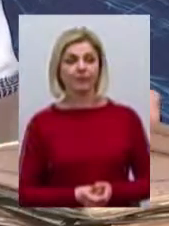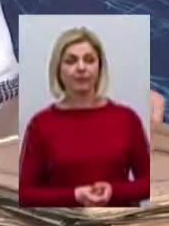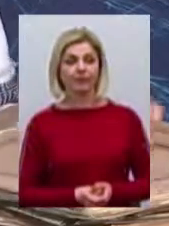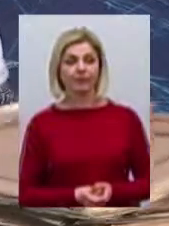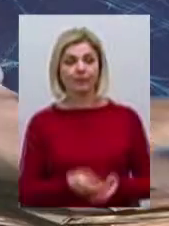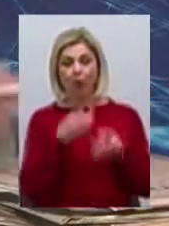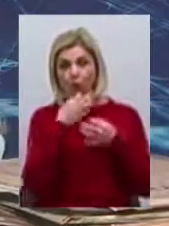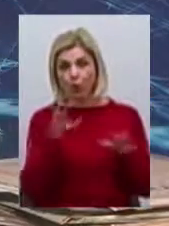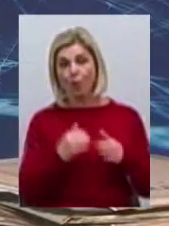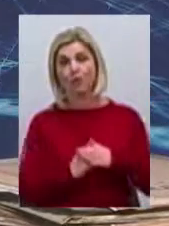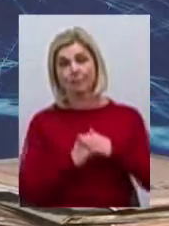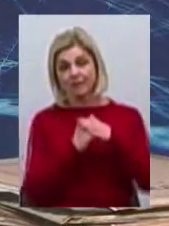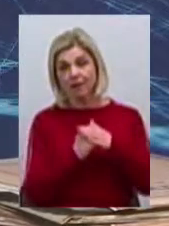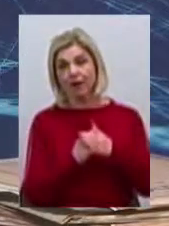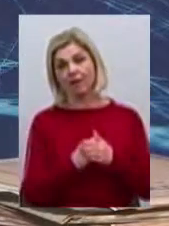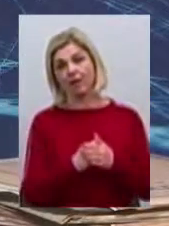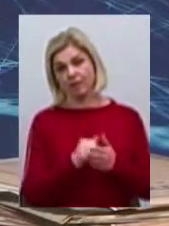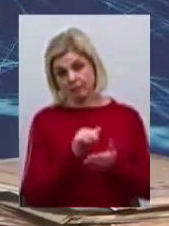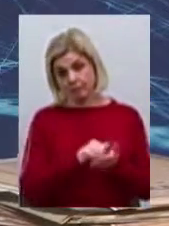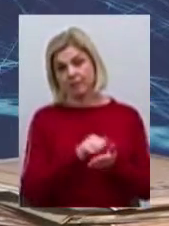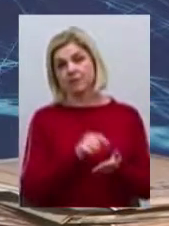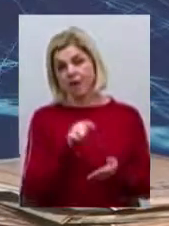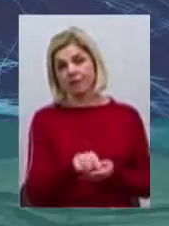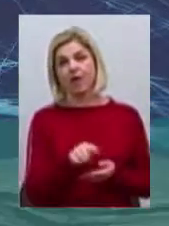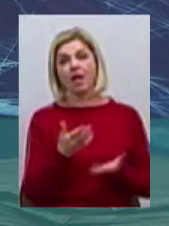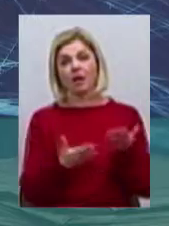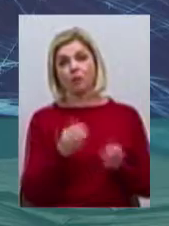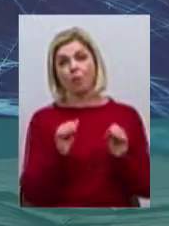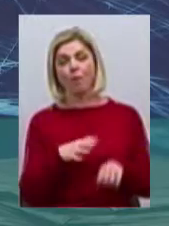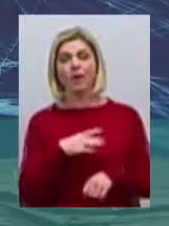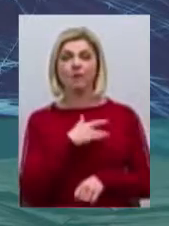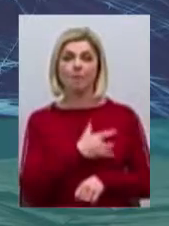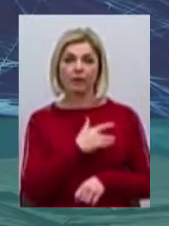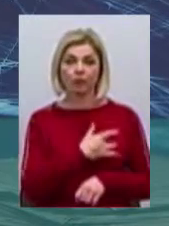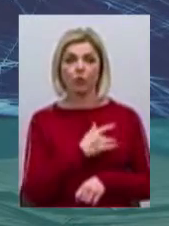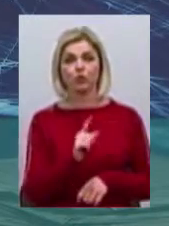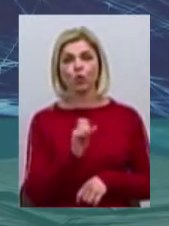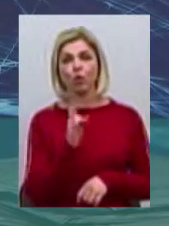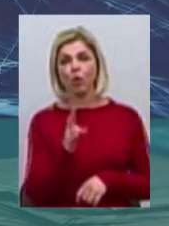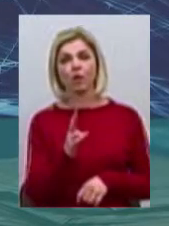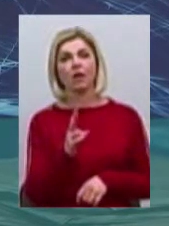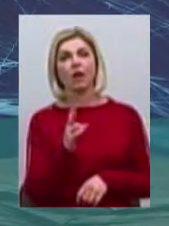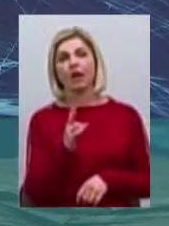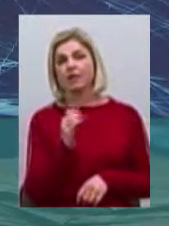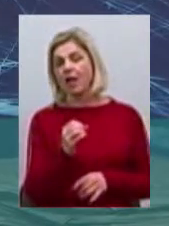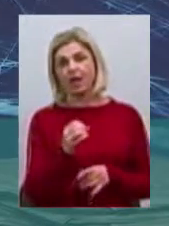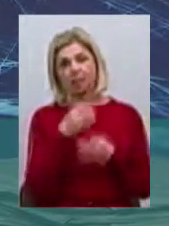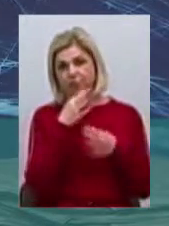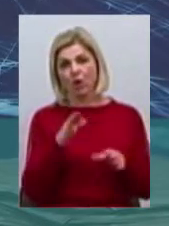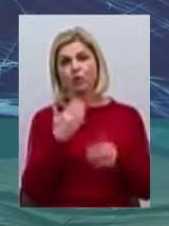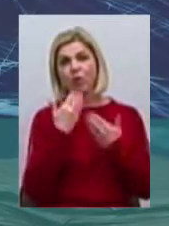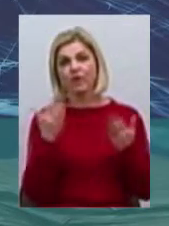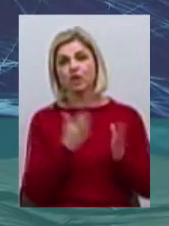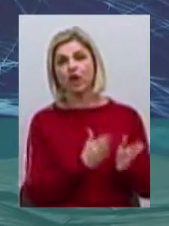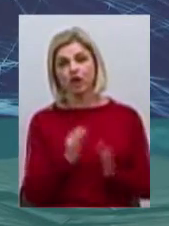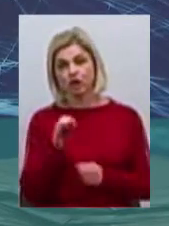Будь-яка підстава, якщо він міг бути запідозрений у тому, що він нелояльний є до радянського режиму, його